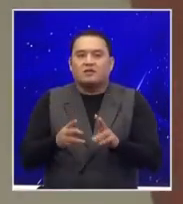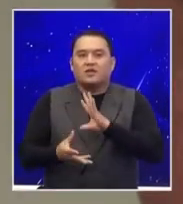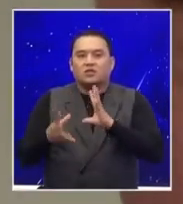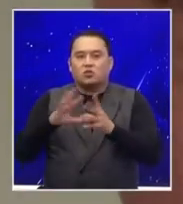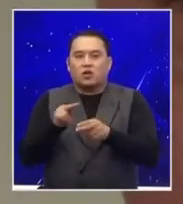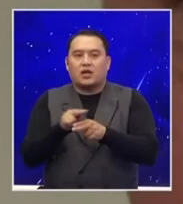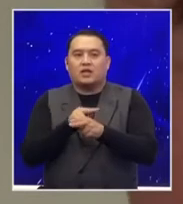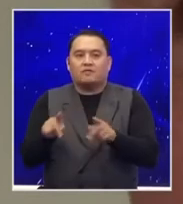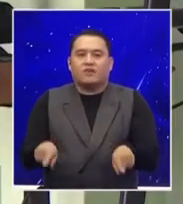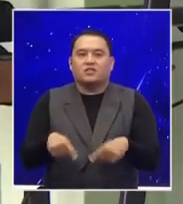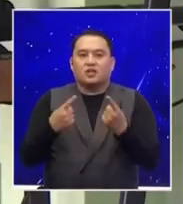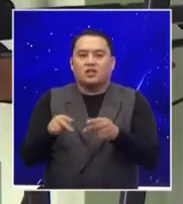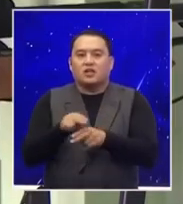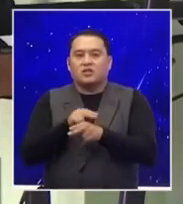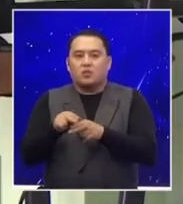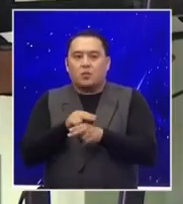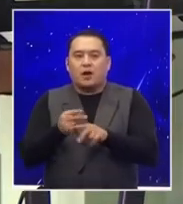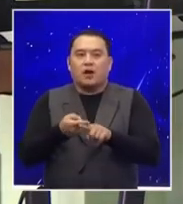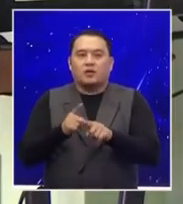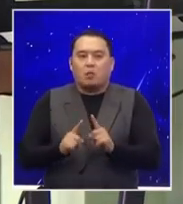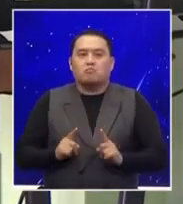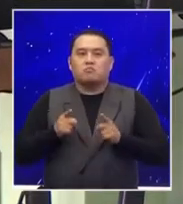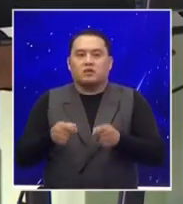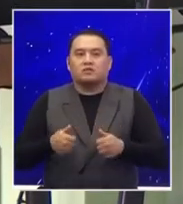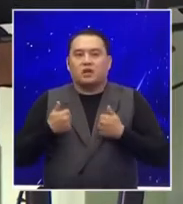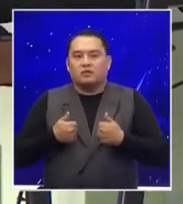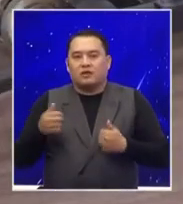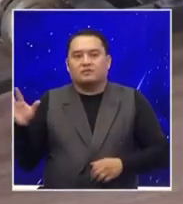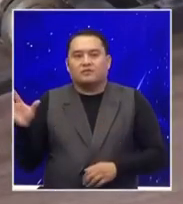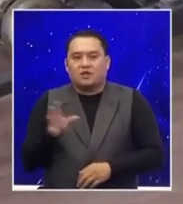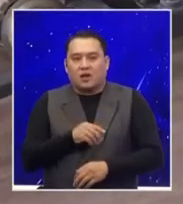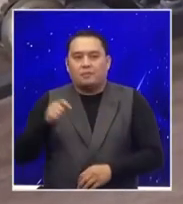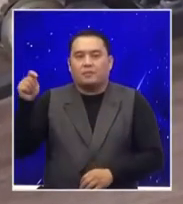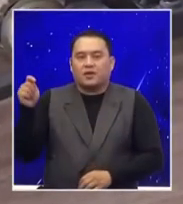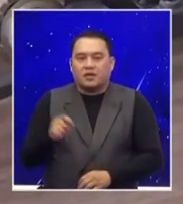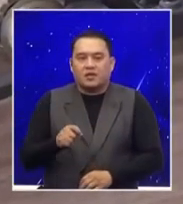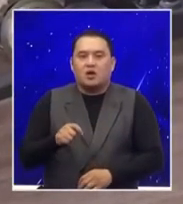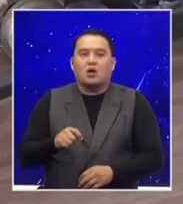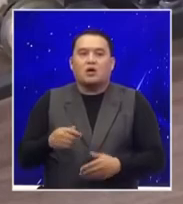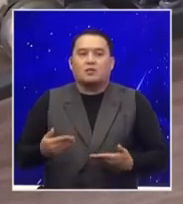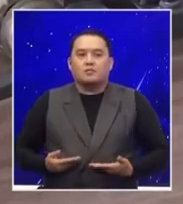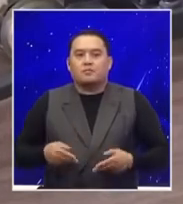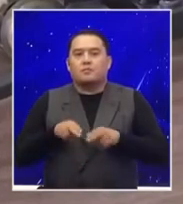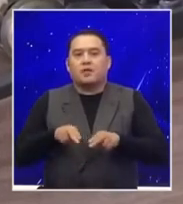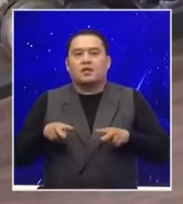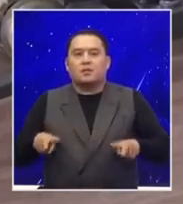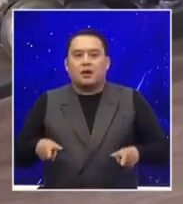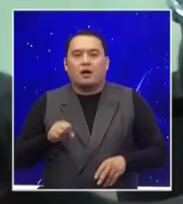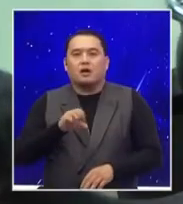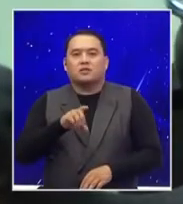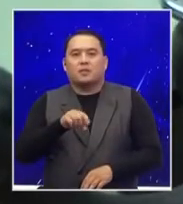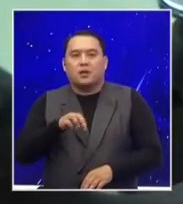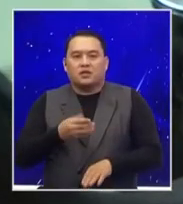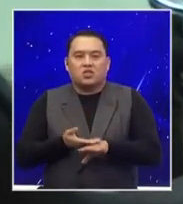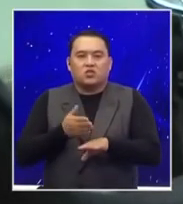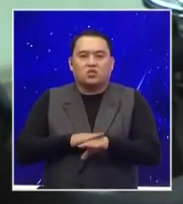результатам лечебно-восстановительной терапии. Поэтому попасть сюда стремятся многие. Среди приезжих граждан и уроженец Петропавловска Азамат Оспанов.